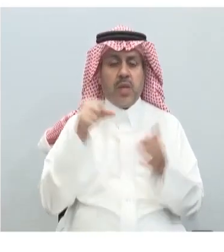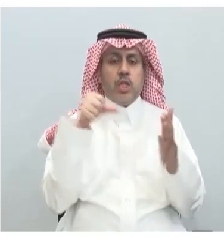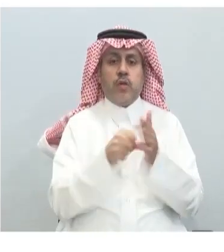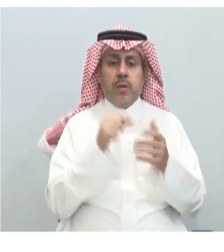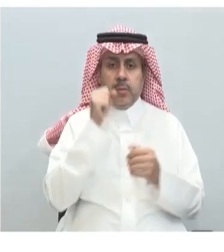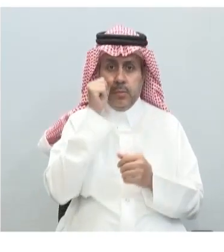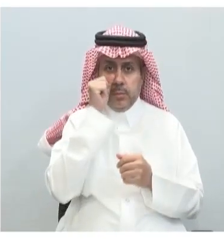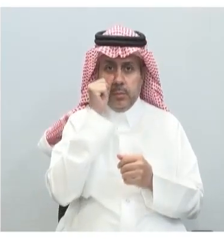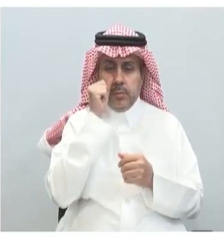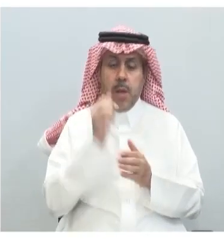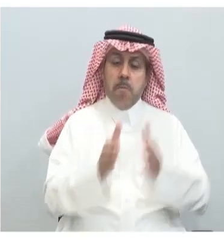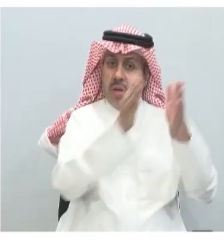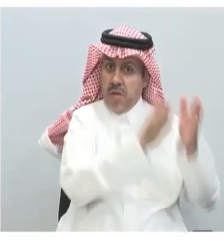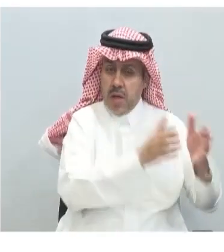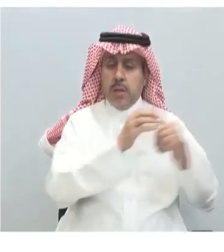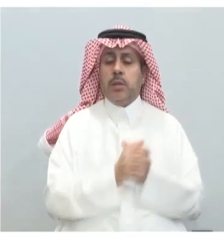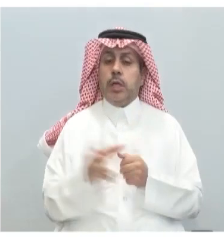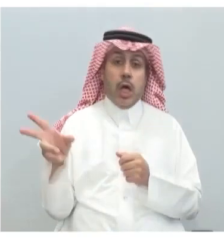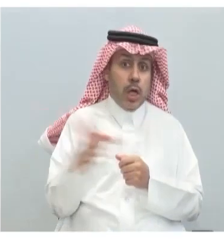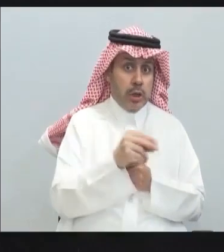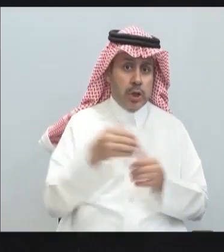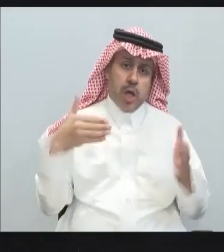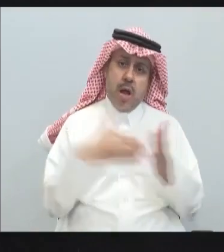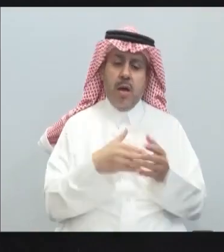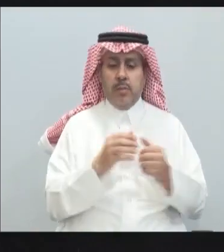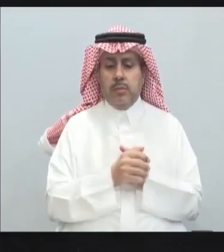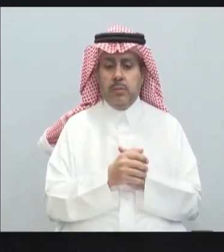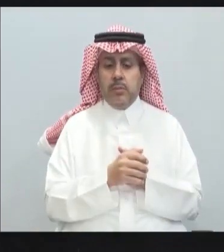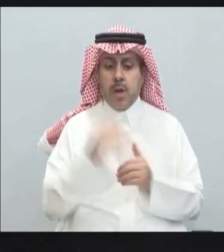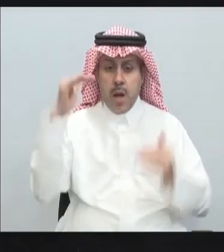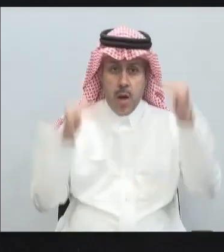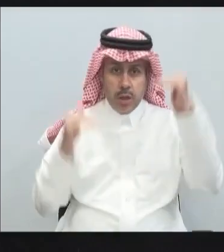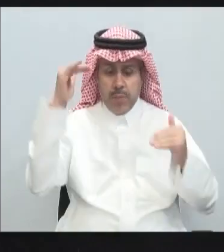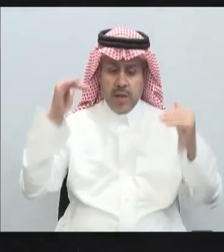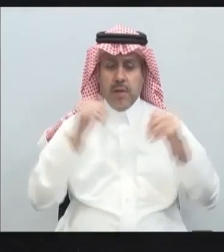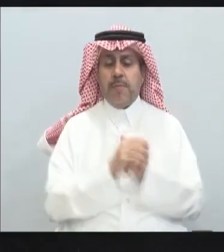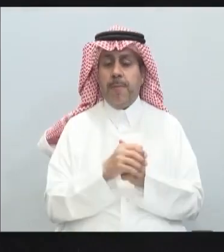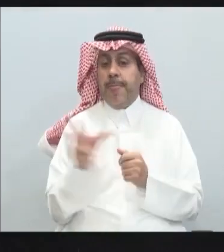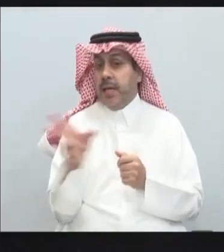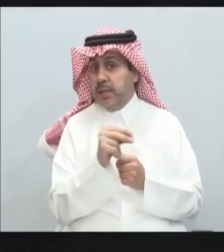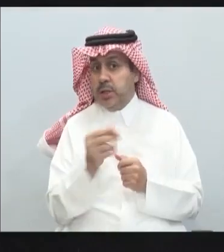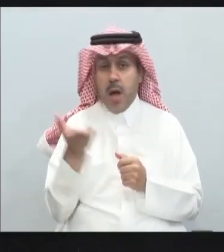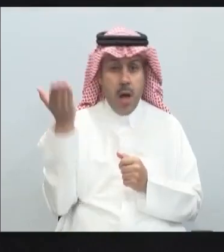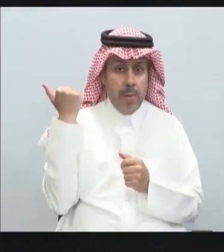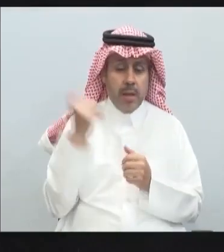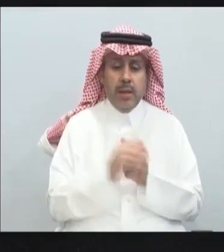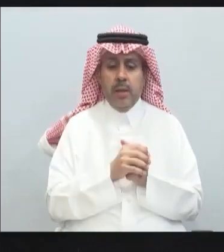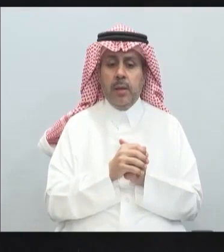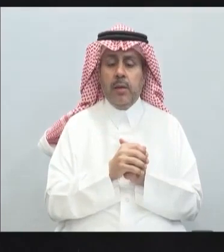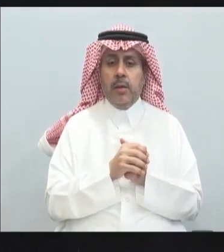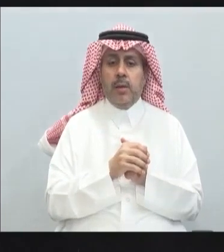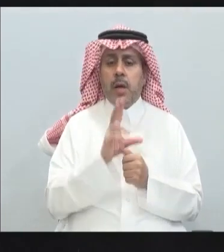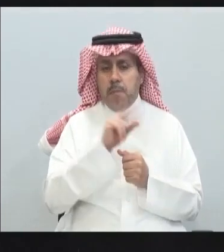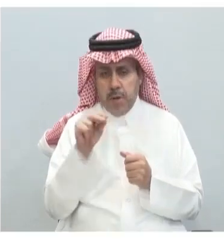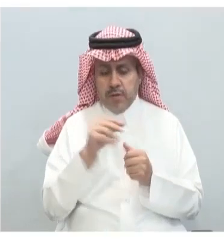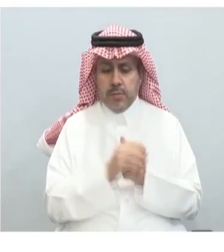بعد ذلك يعطينا الناتج النهائ النهائي ولو قارنت بينه وبين النتيجه التي حصلنا عليها قبل قليل ستجد انها هي